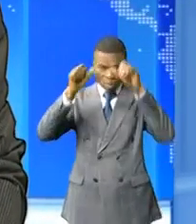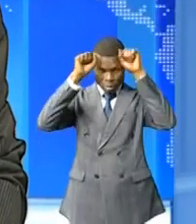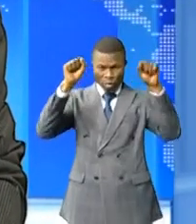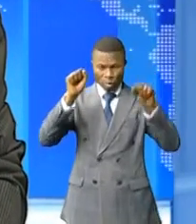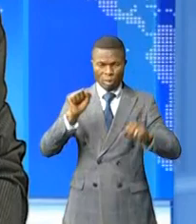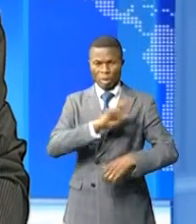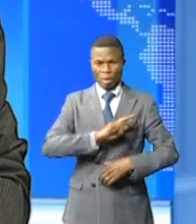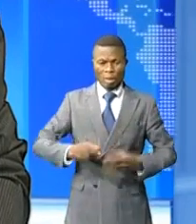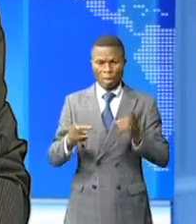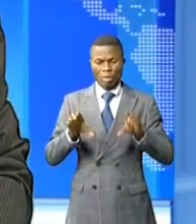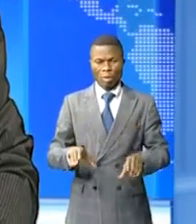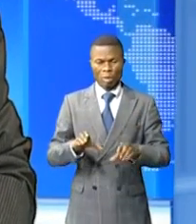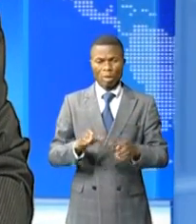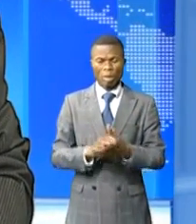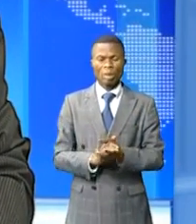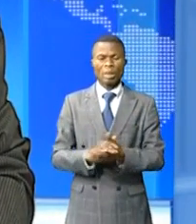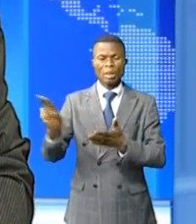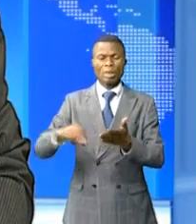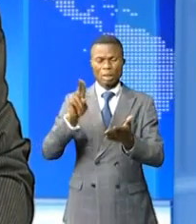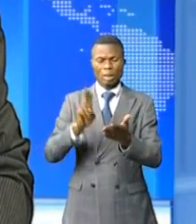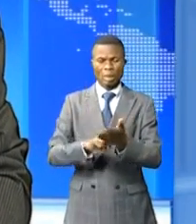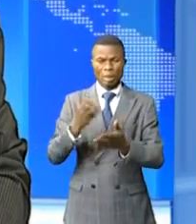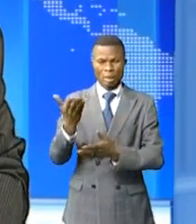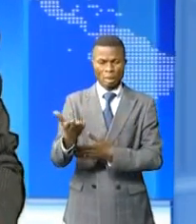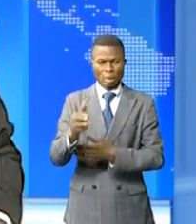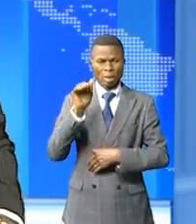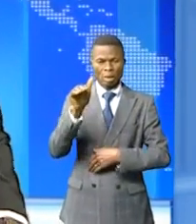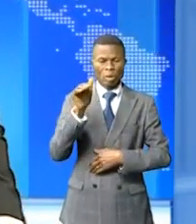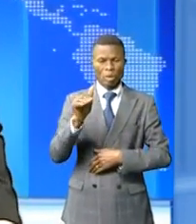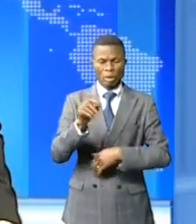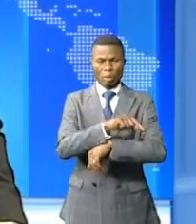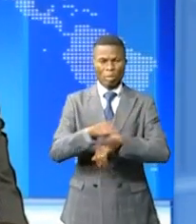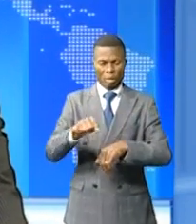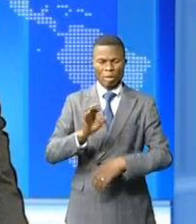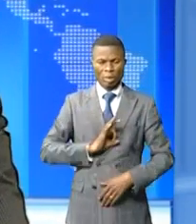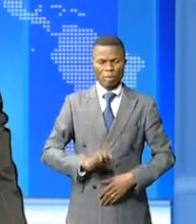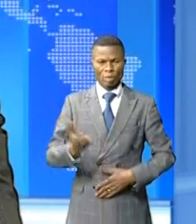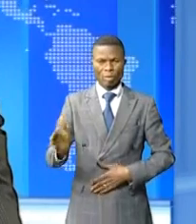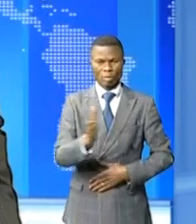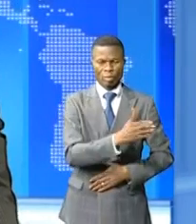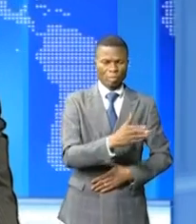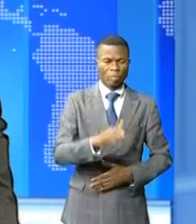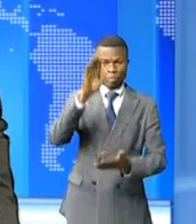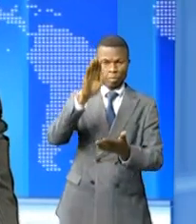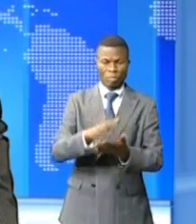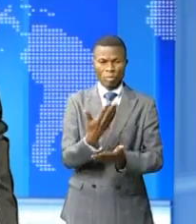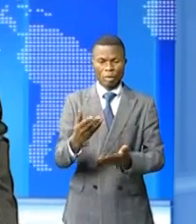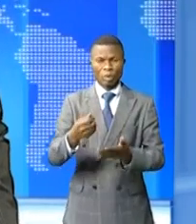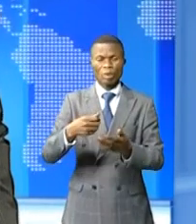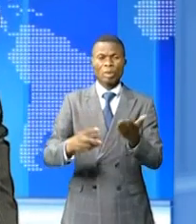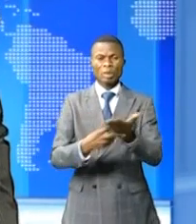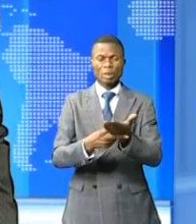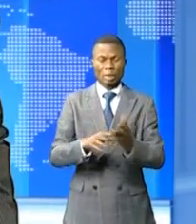la République, Guilain Niembo Mbouizia, directeur de cabinet. La baisse du prix des billets